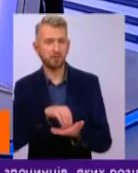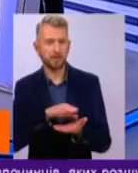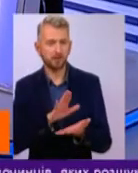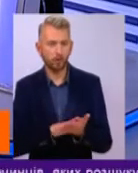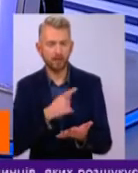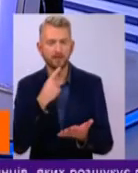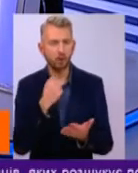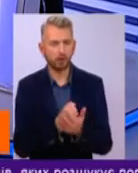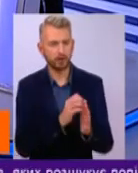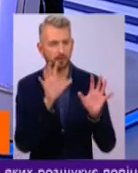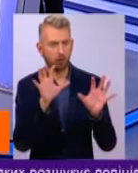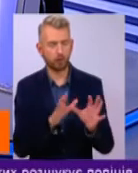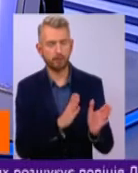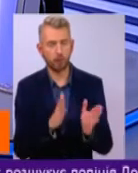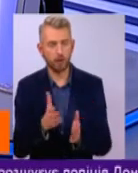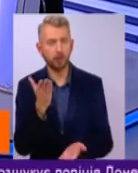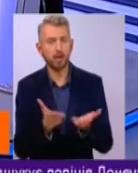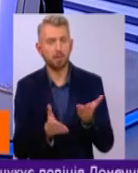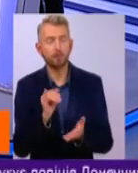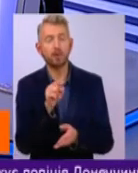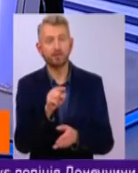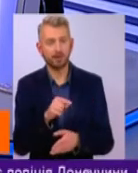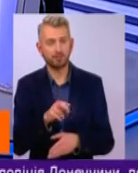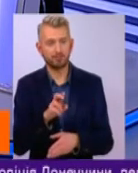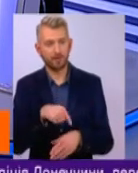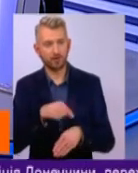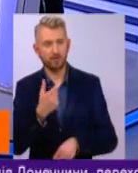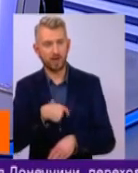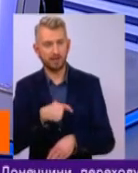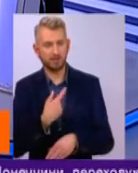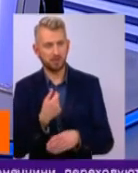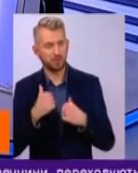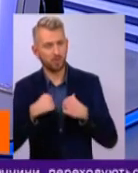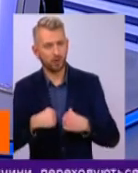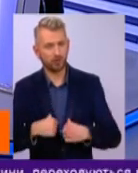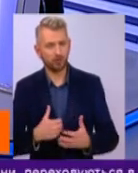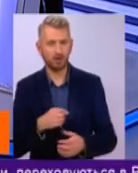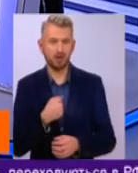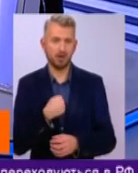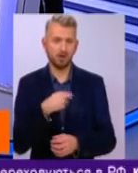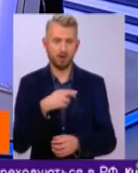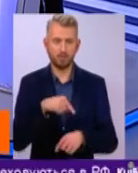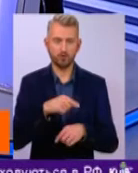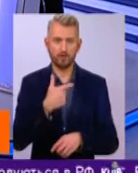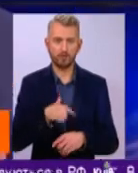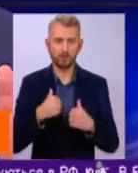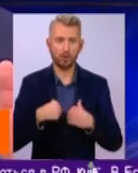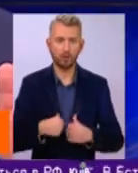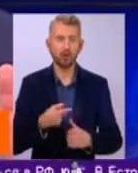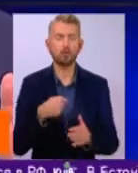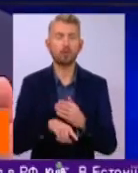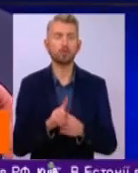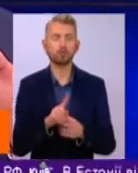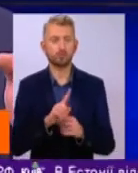встановлений законом порядку, то, напевно, і ви відчували би це дещо спокійніше. І я би відчував дещо спокійніше, тому що